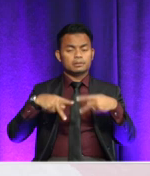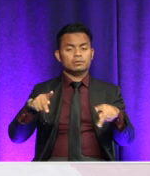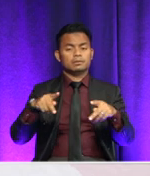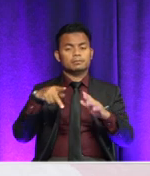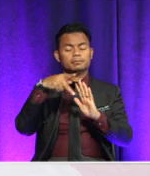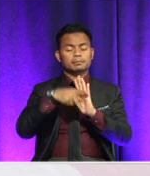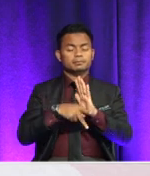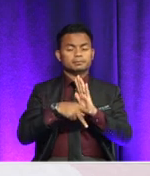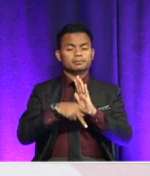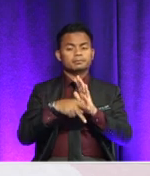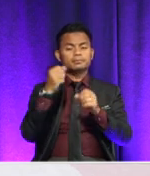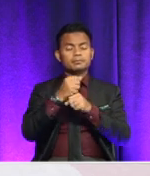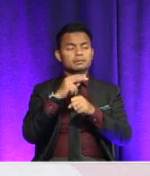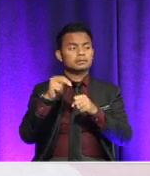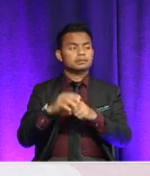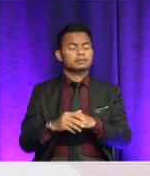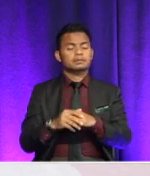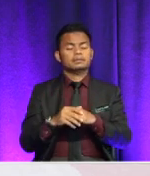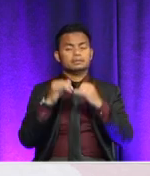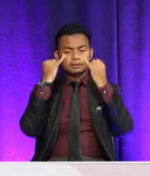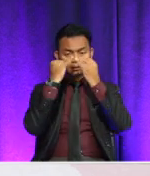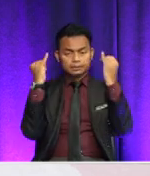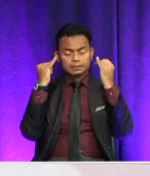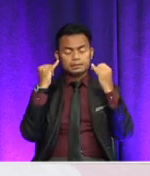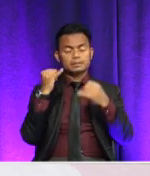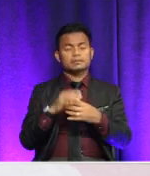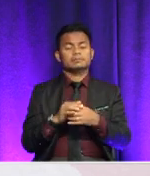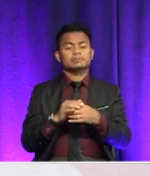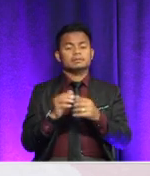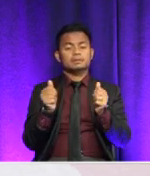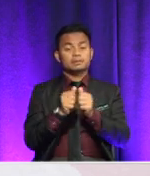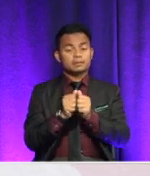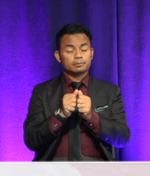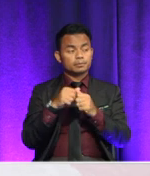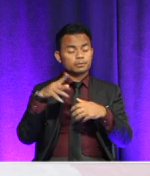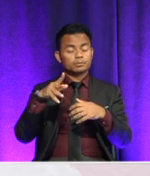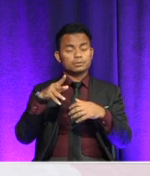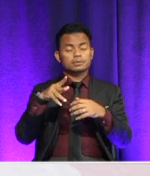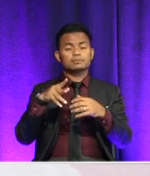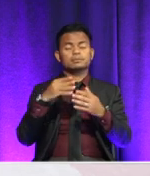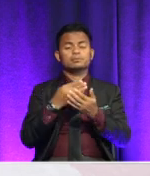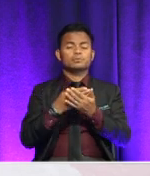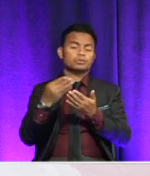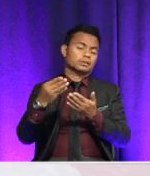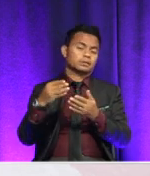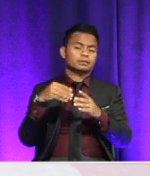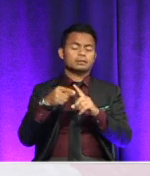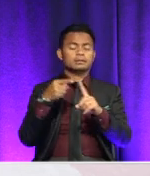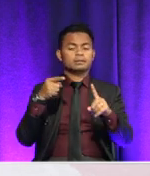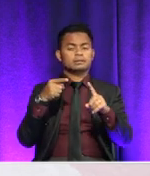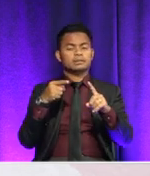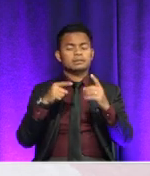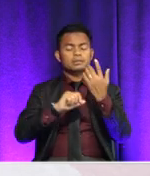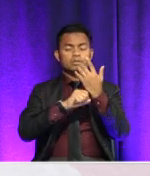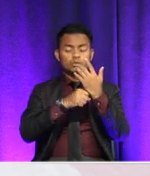sebegini jelaslah bahwa mempromosikan produk daripada sumber alam semesta Jadi ini sangat penting untuk meningkatkan